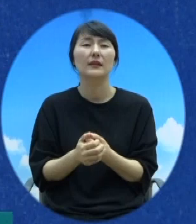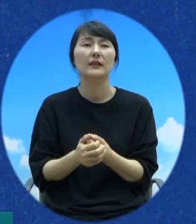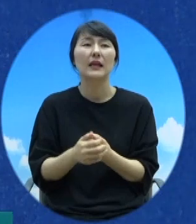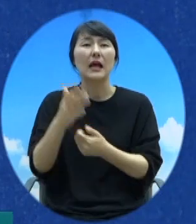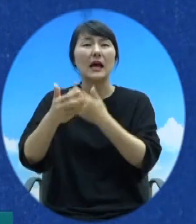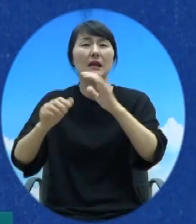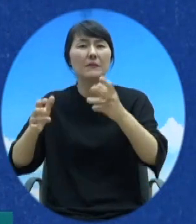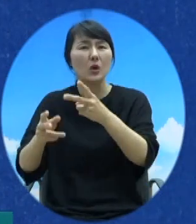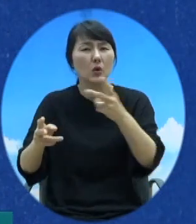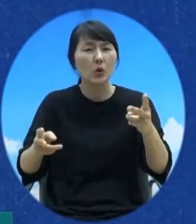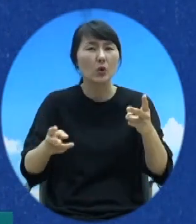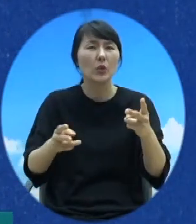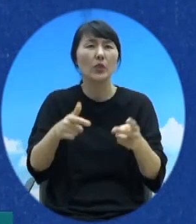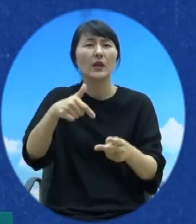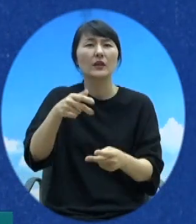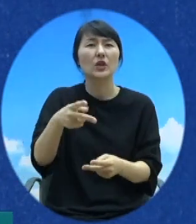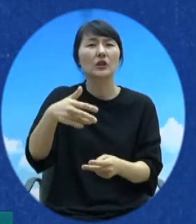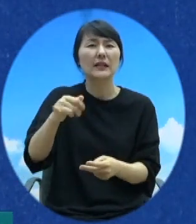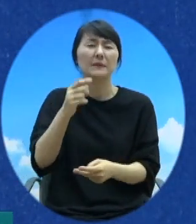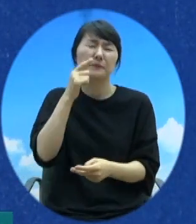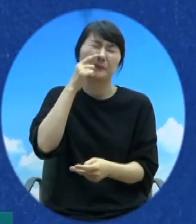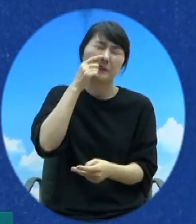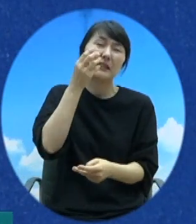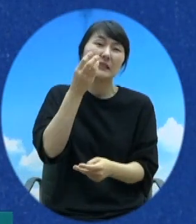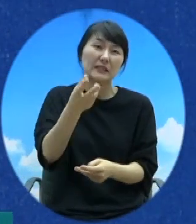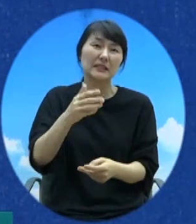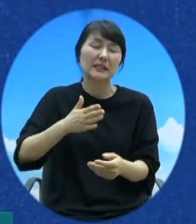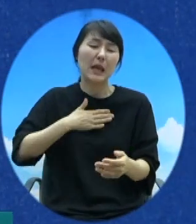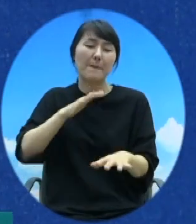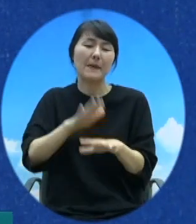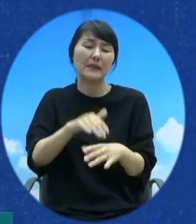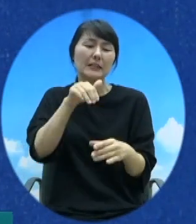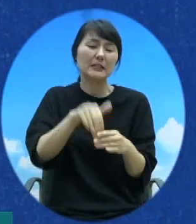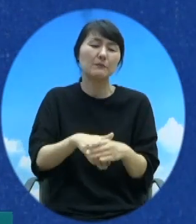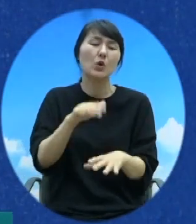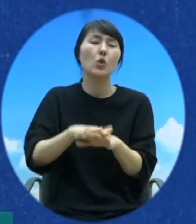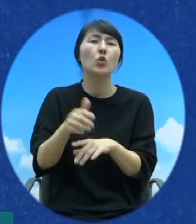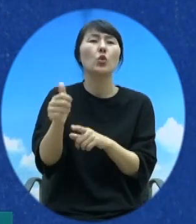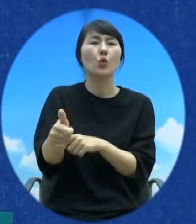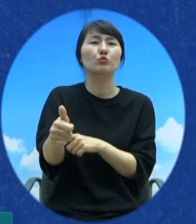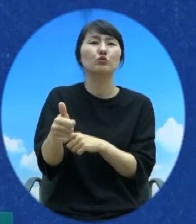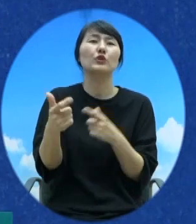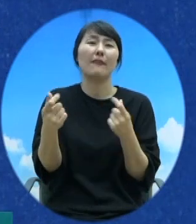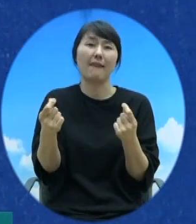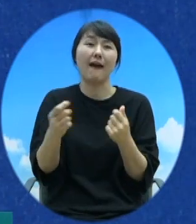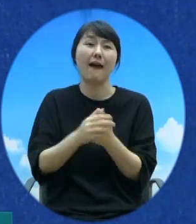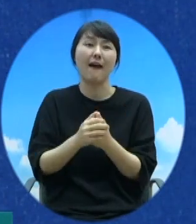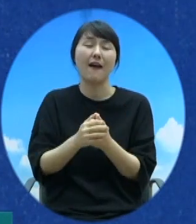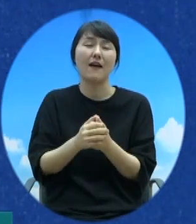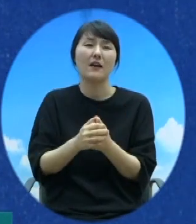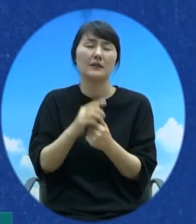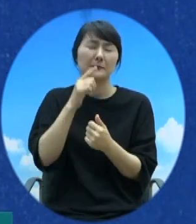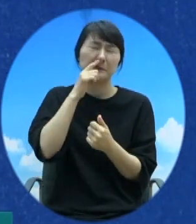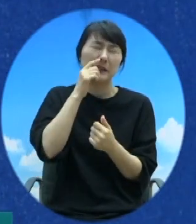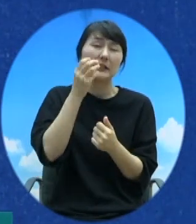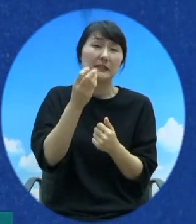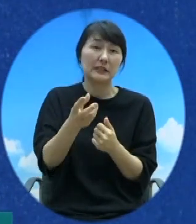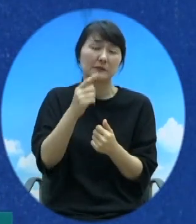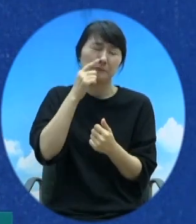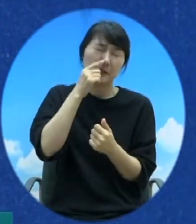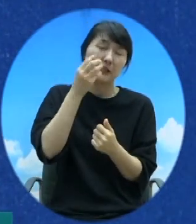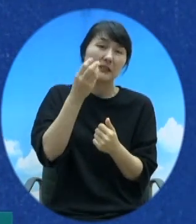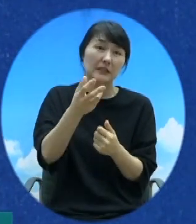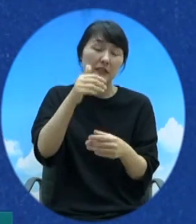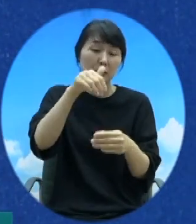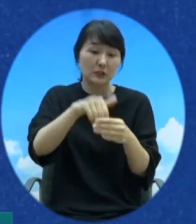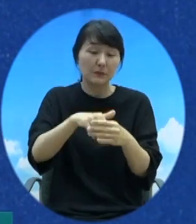계좌시를 자기 밭에 심은 농부와 같다 그랬습니다. 그 계좌시를 밭에 심었을